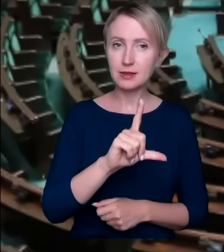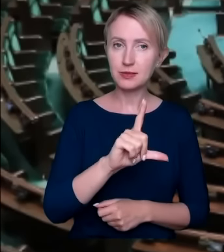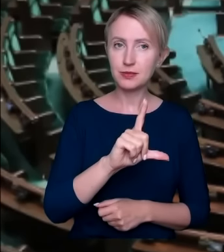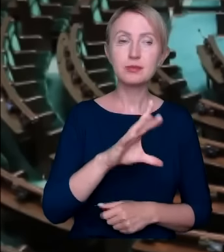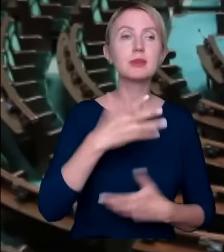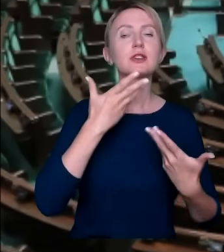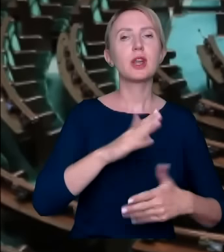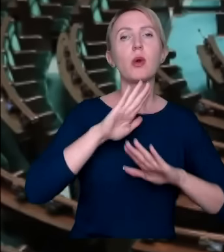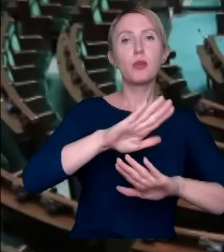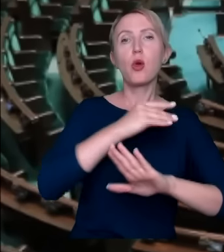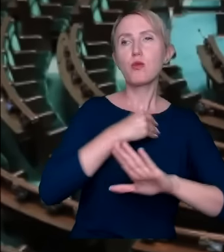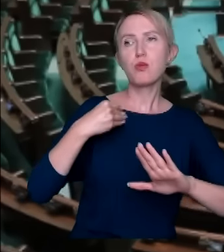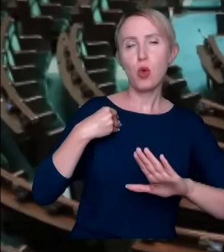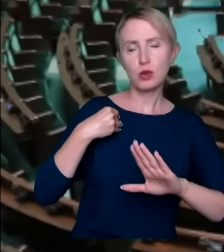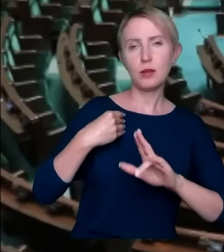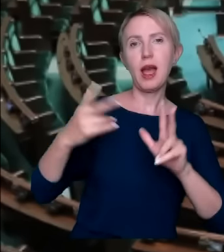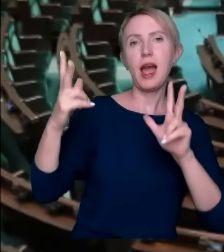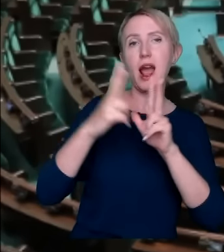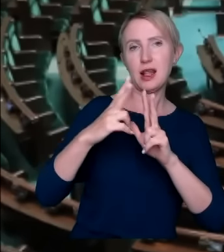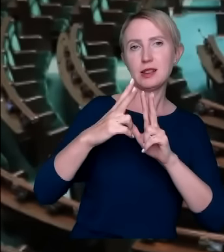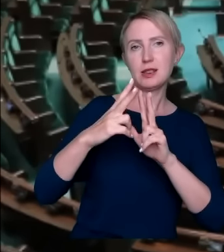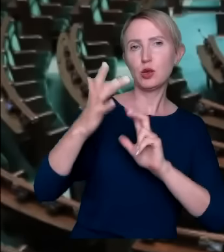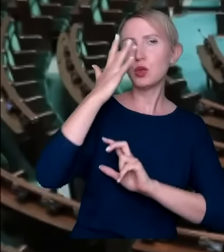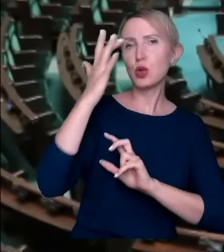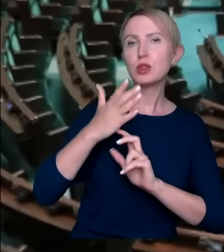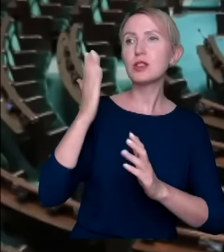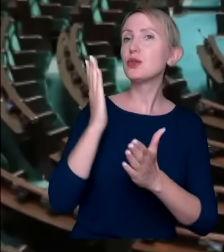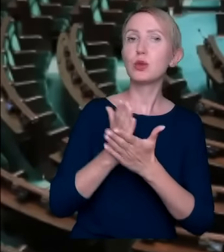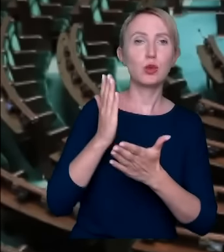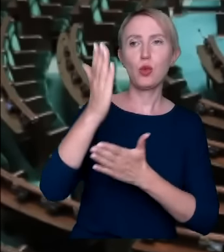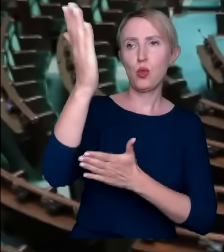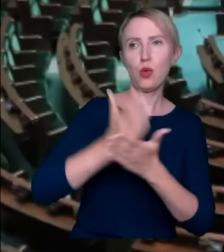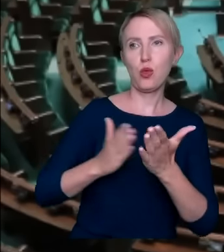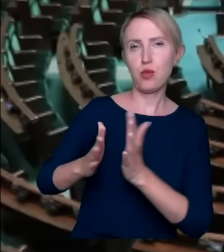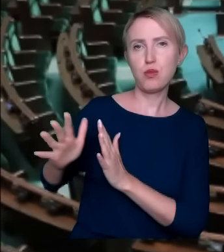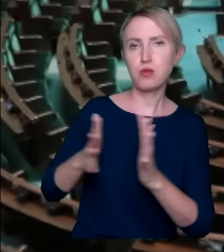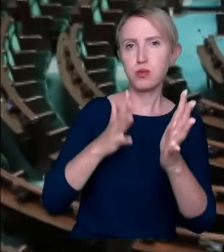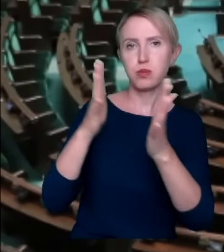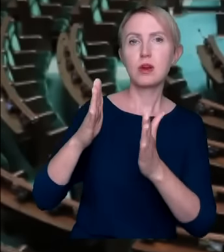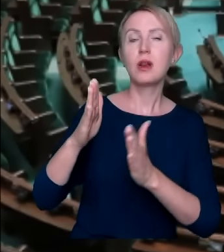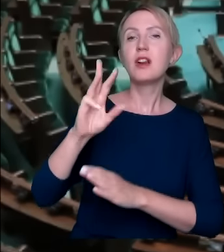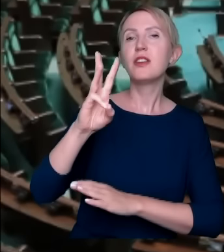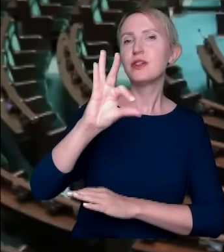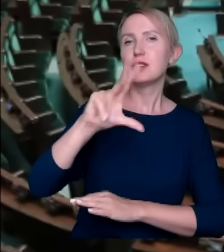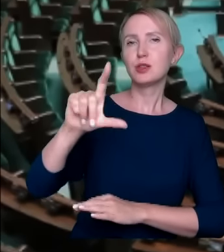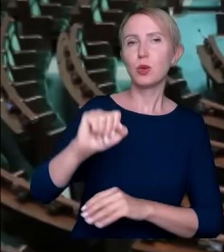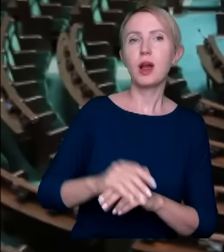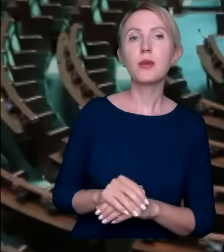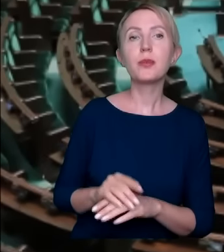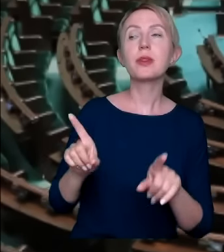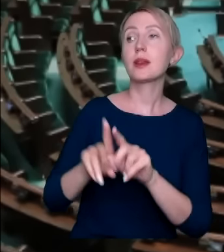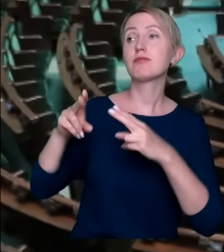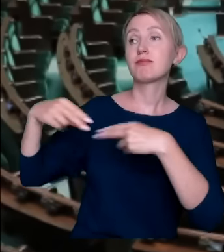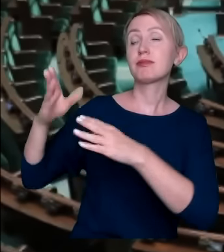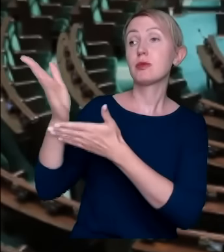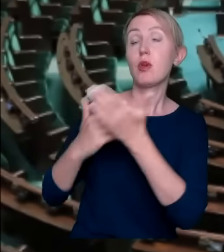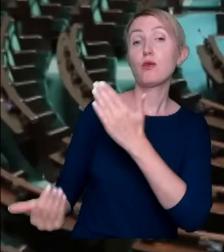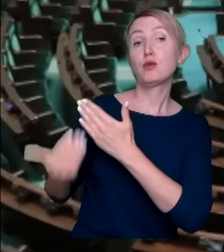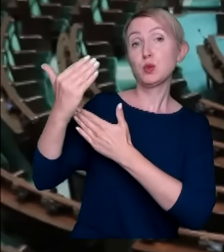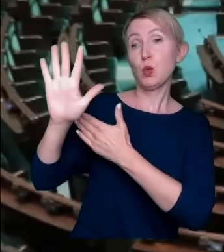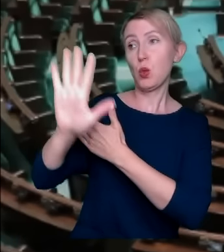bronić nas przed potencjalnym atakiem ze strony Federacji Rosyjskiej na linii Wisły jednocześnie oddając całą wschodnią